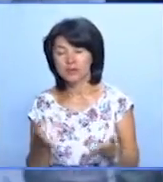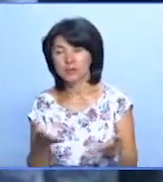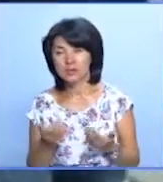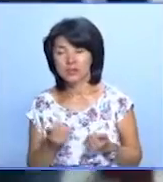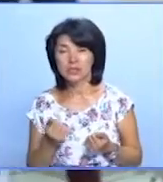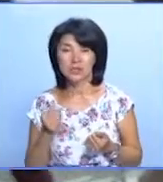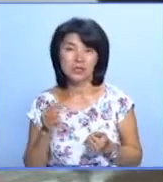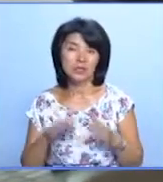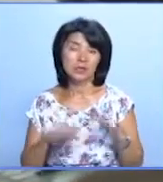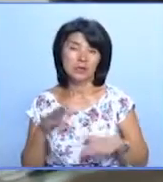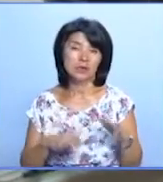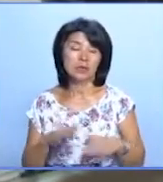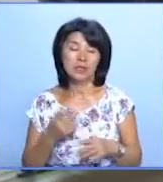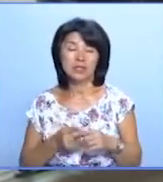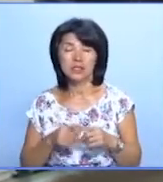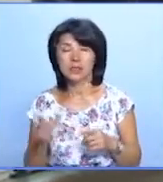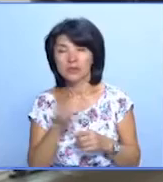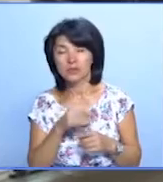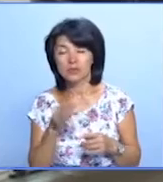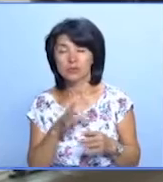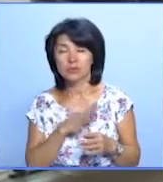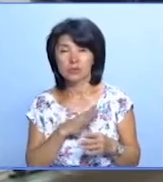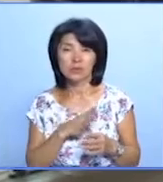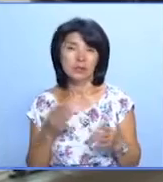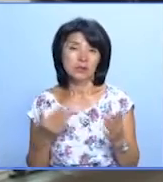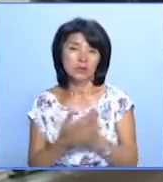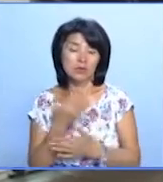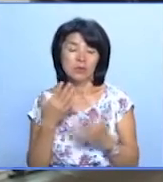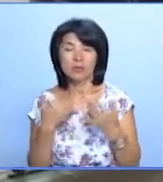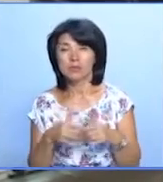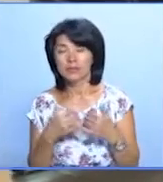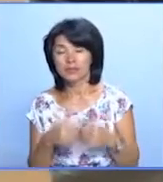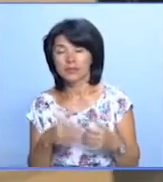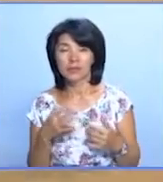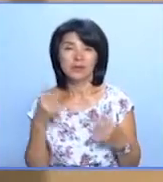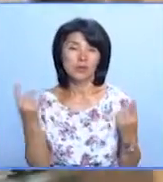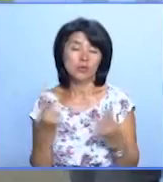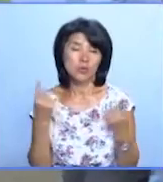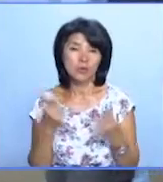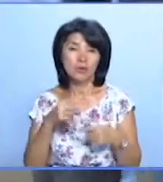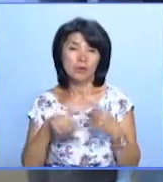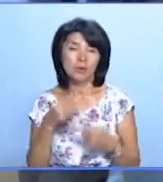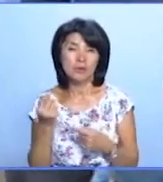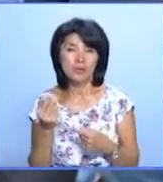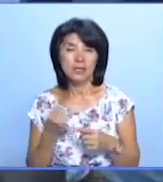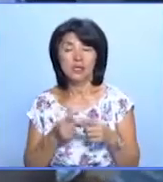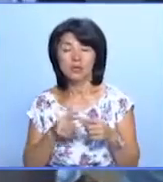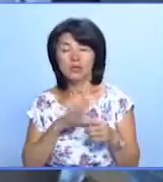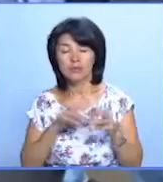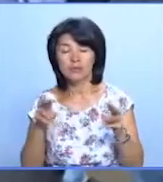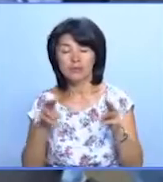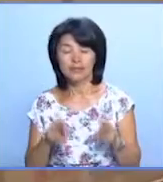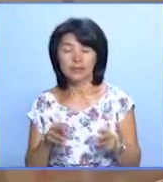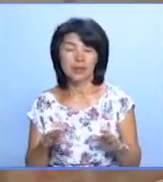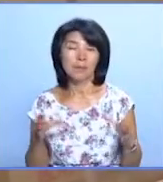фонда «Жена Павлодар». Закуп произведен за счет средств представителей малого, среднего и крупного бизнеса, неправительственных организаций и членов партии «Нур